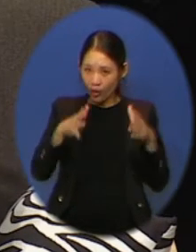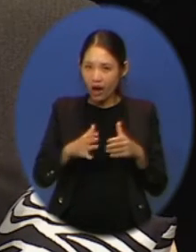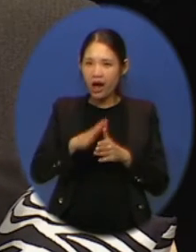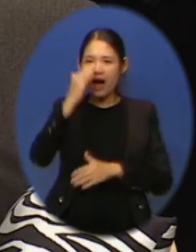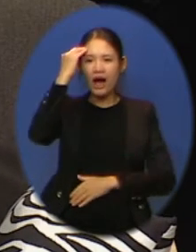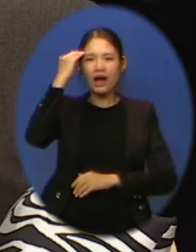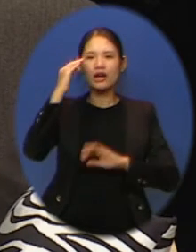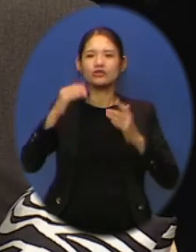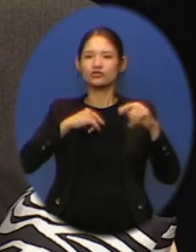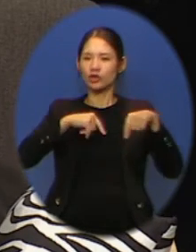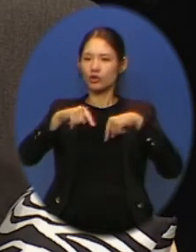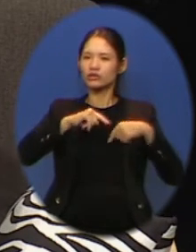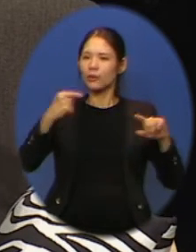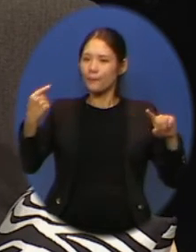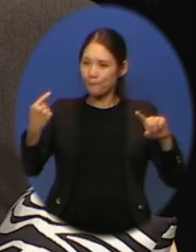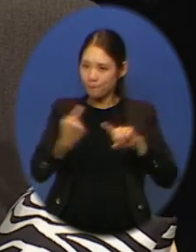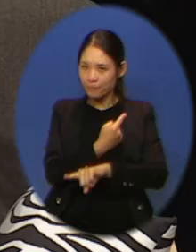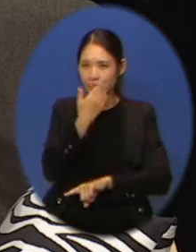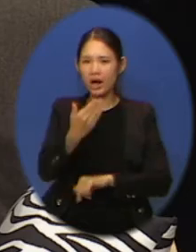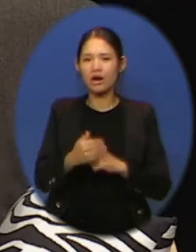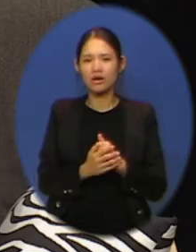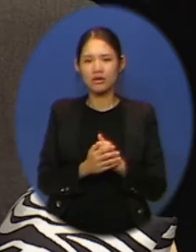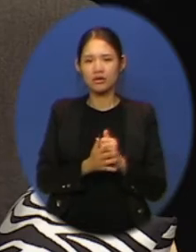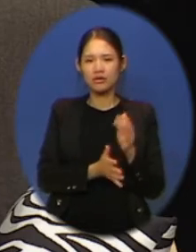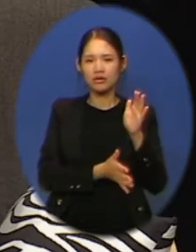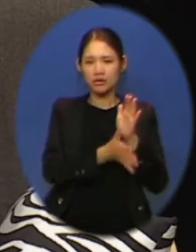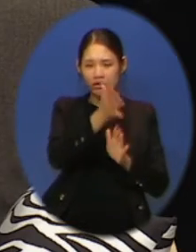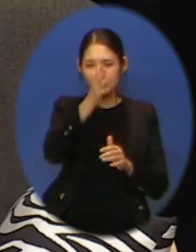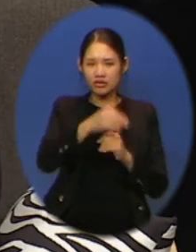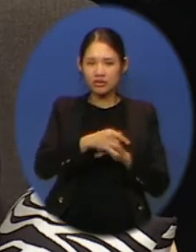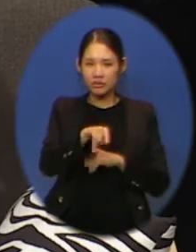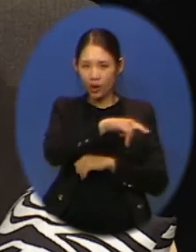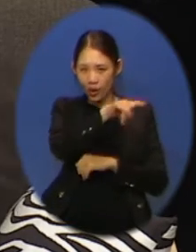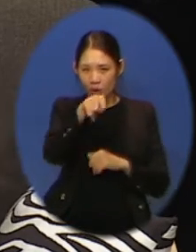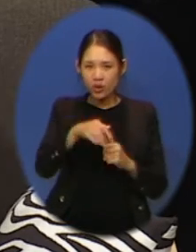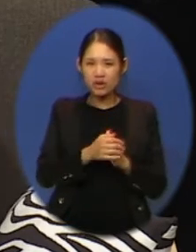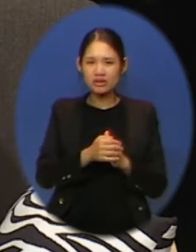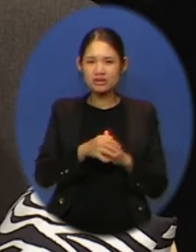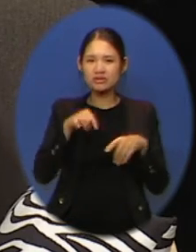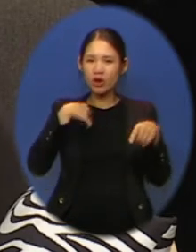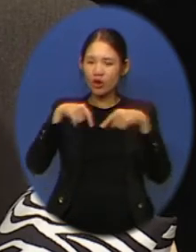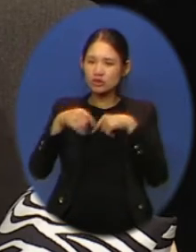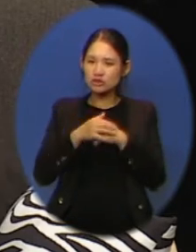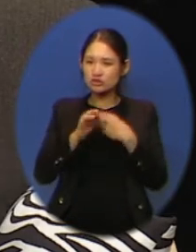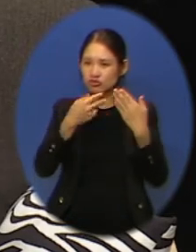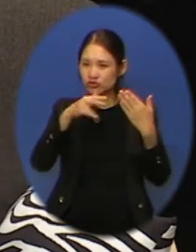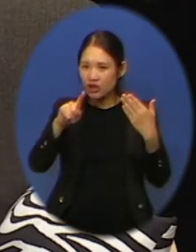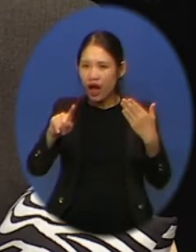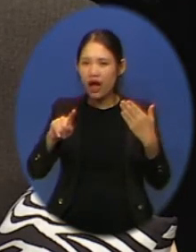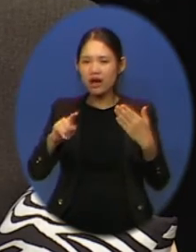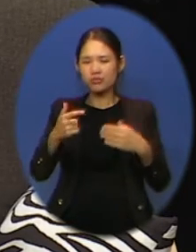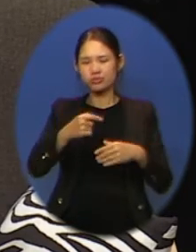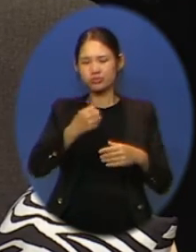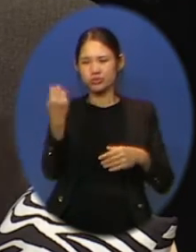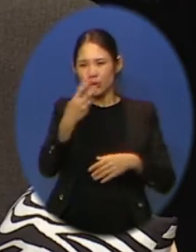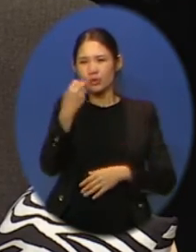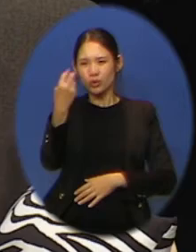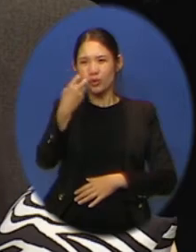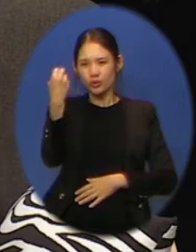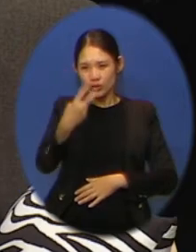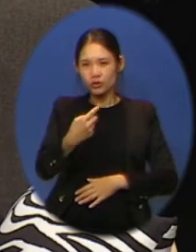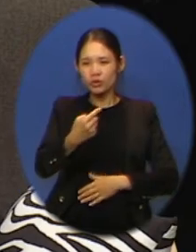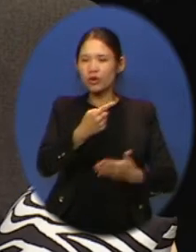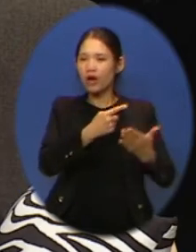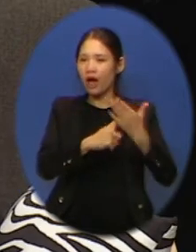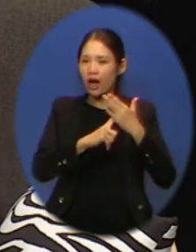네. 거물들 정치 구단 거물들은 또 나오고 또 보니까 만날 그 사람이 또 나온다 그러네.